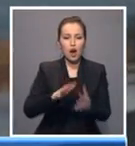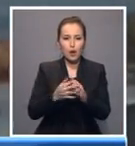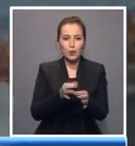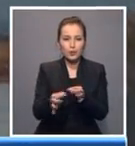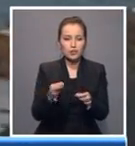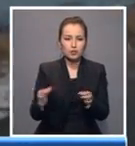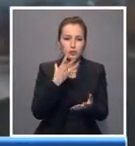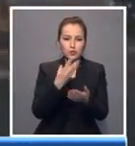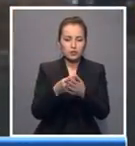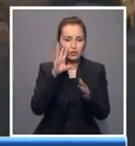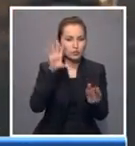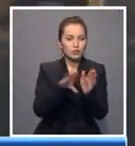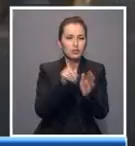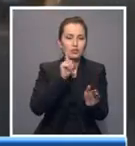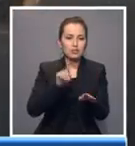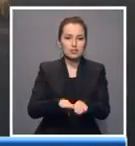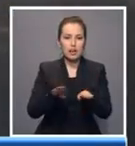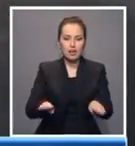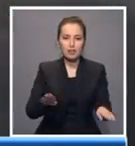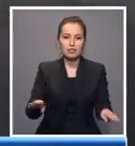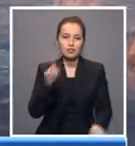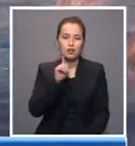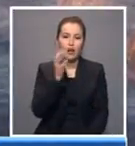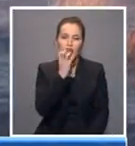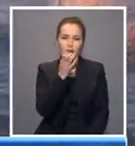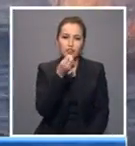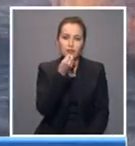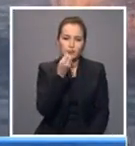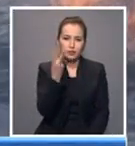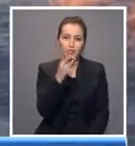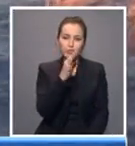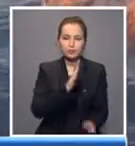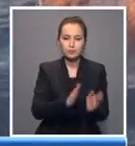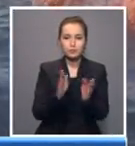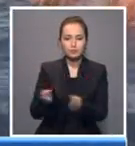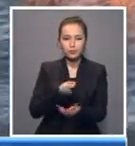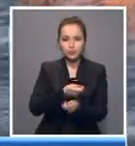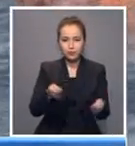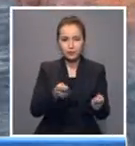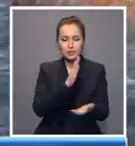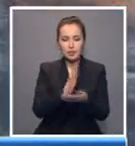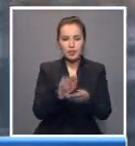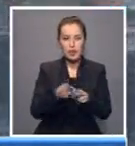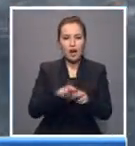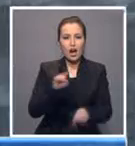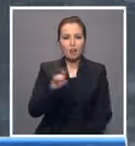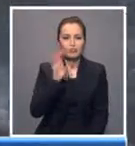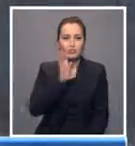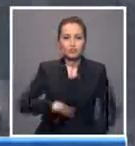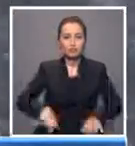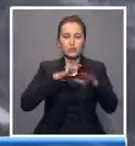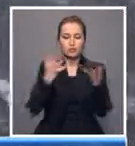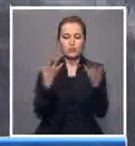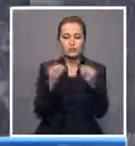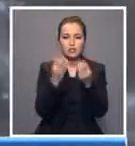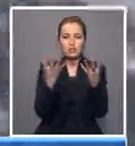балабақша ғимаратында жатып, білім алып жатыр. Оларға 3 мезгіл тегін ыстық тамақ беріледі. Жалпы Арыс өзенінде су деңгейінің көтерілгеніне 10 шақты